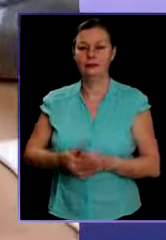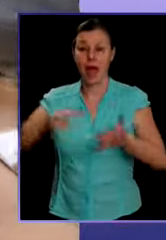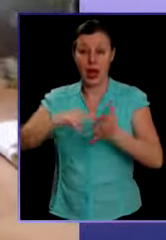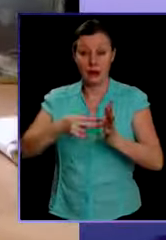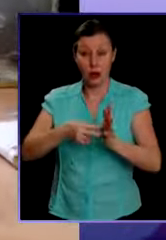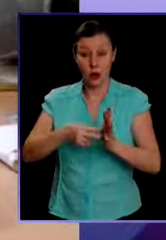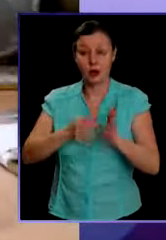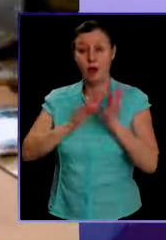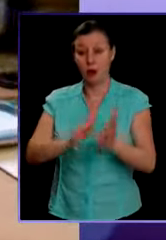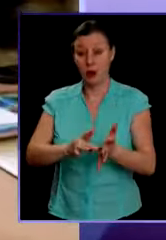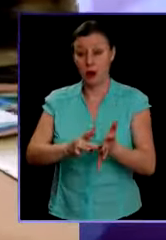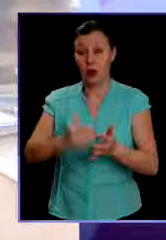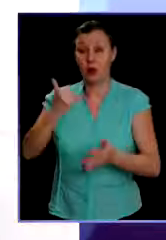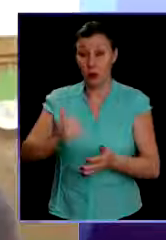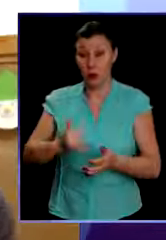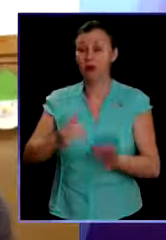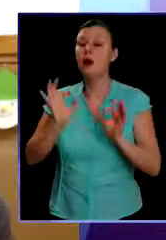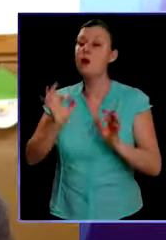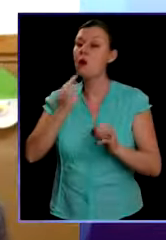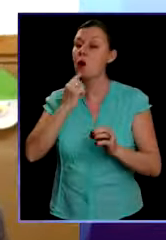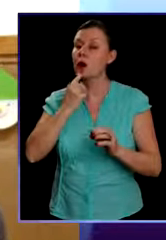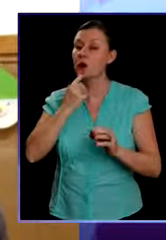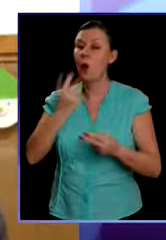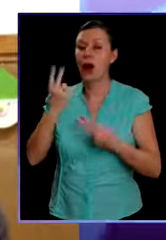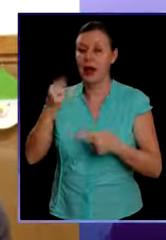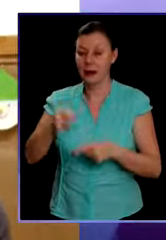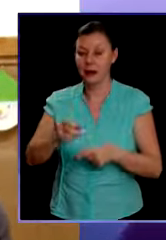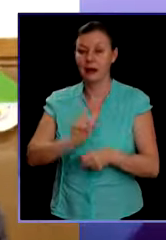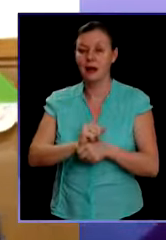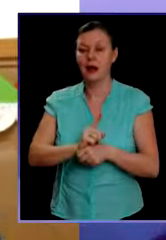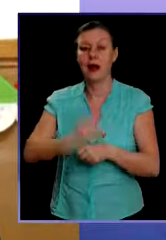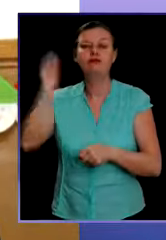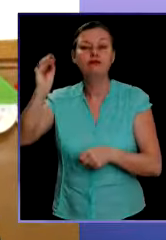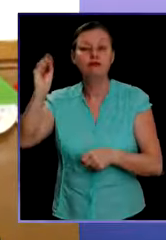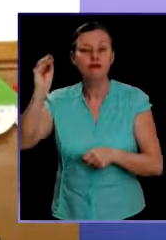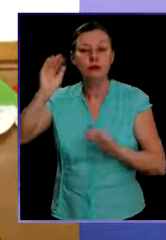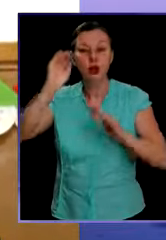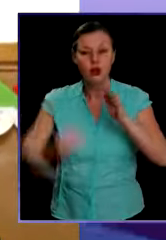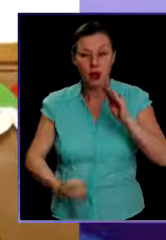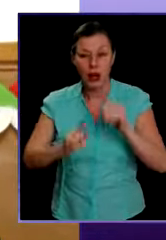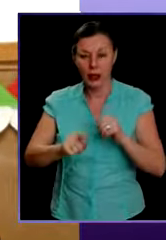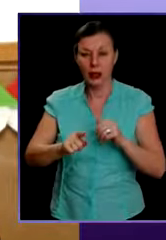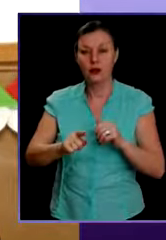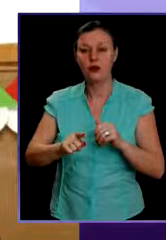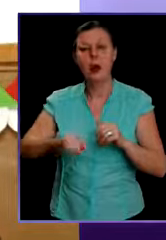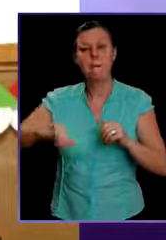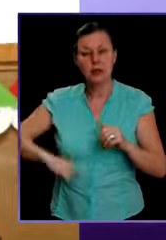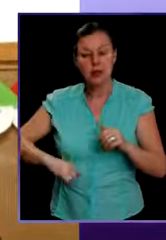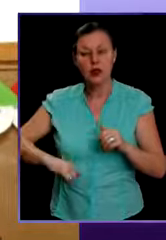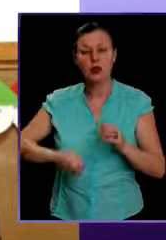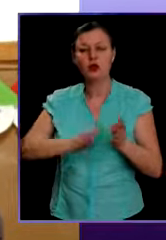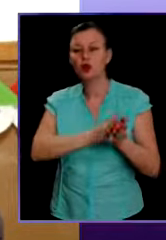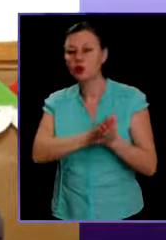Az eszköz azt mutatja, hogy per pillanat jó a cukorértéke, de jelzi a zuhanó tendenciát, akkor biztos,